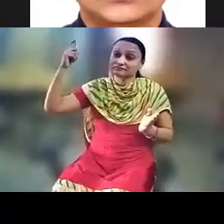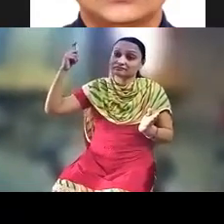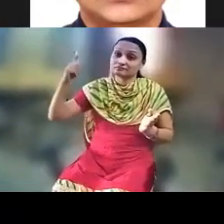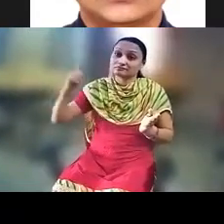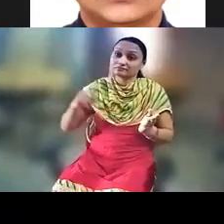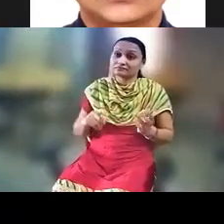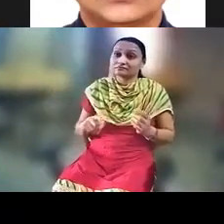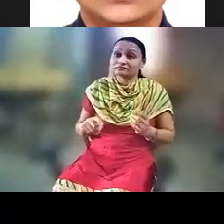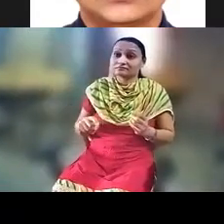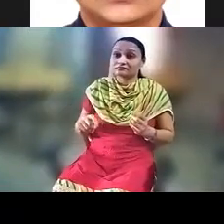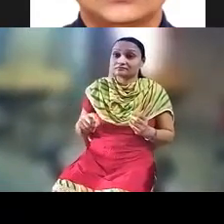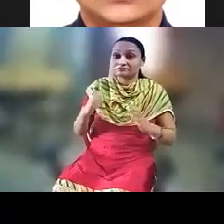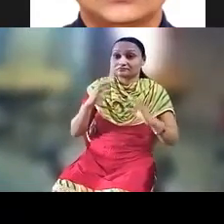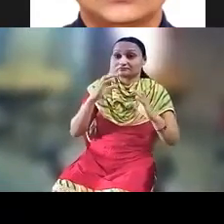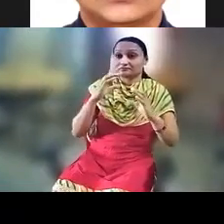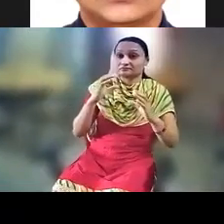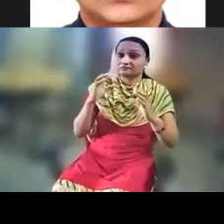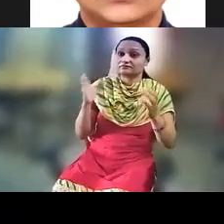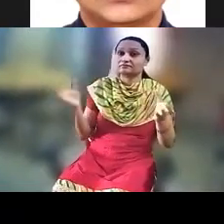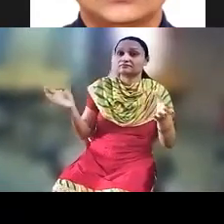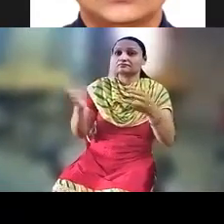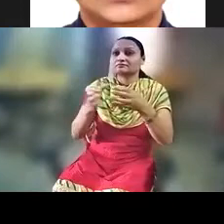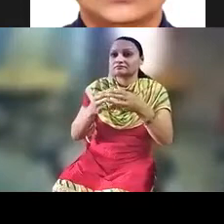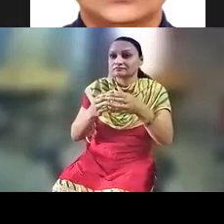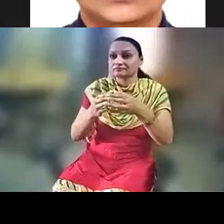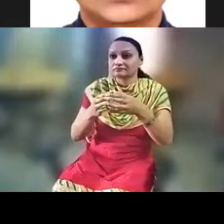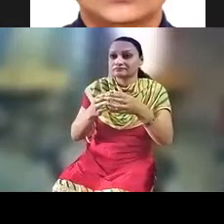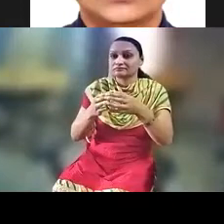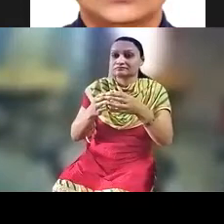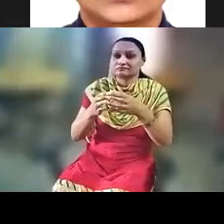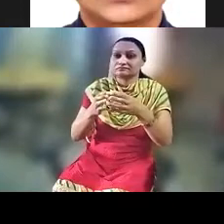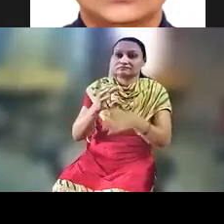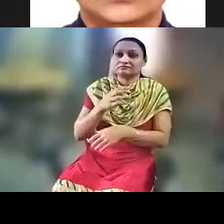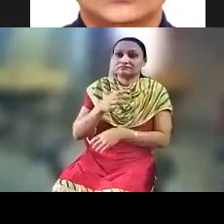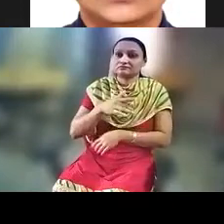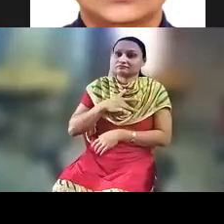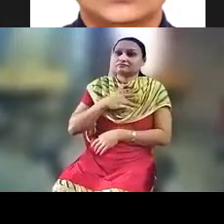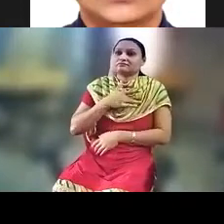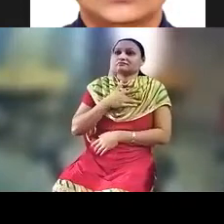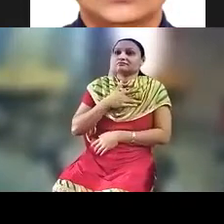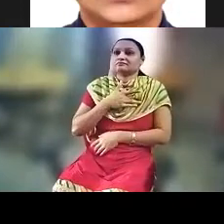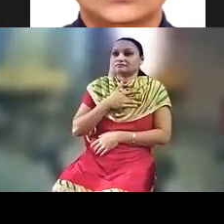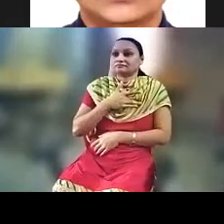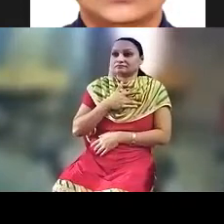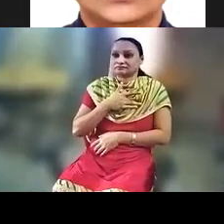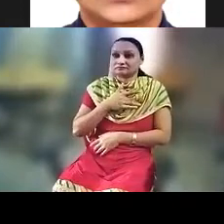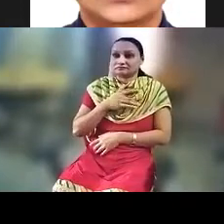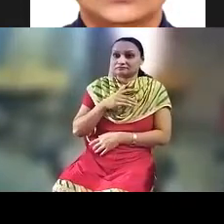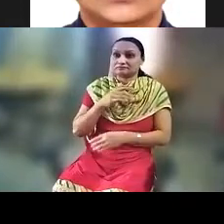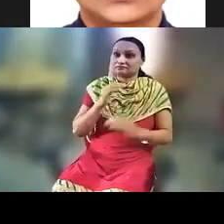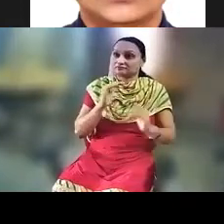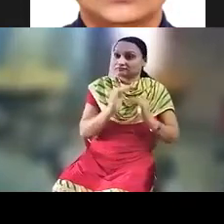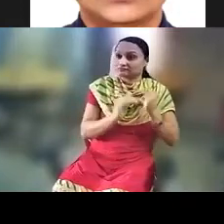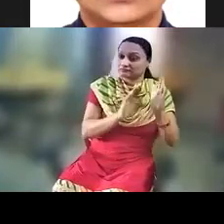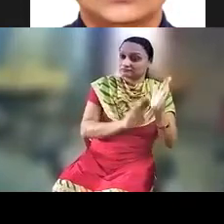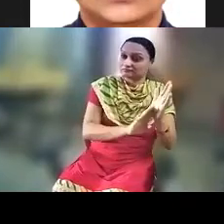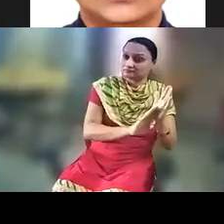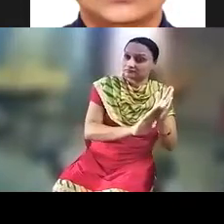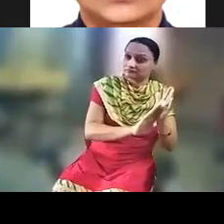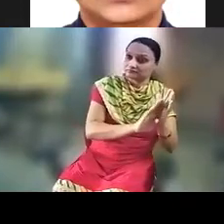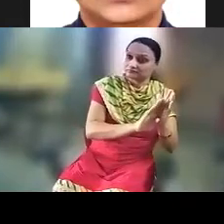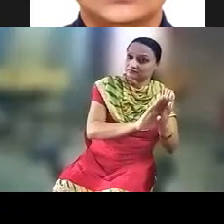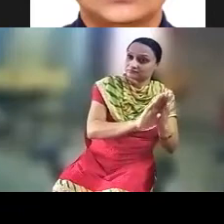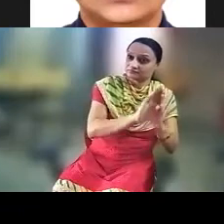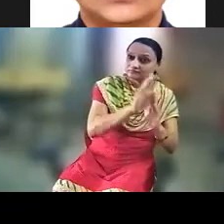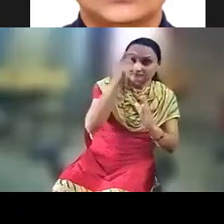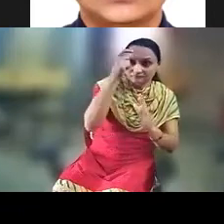वो कम्युनिटी के साथ बहुत जुड़ा हुआ महसूस किया, और उसको आगे बढ़ाने में, जो लोगों की समस्याएं